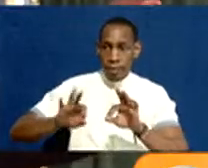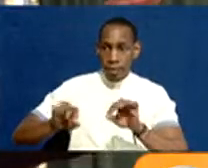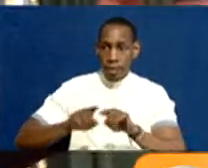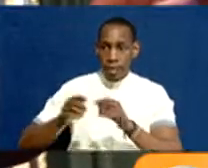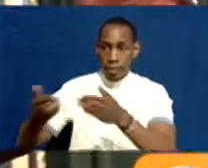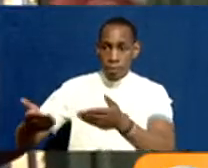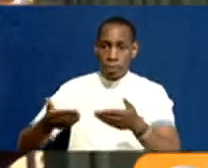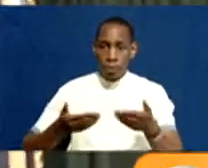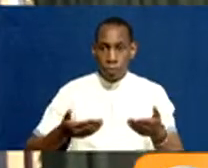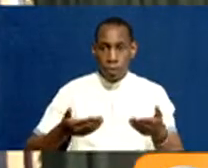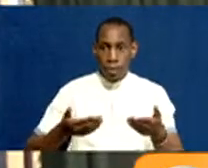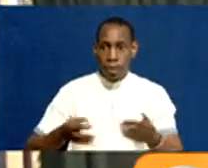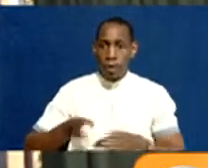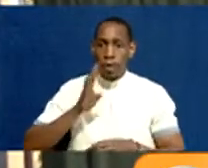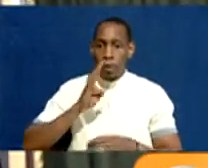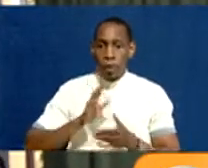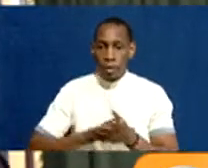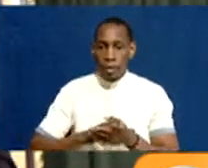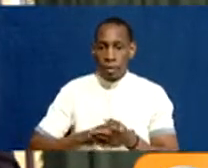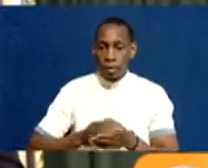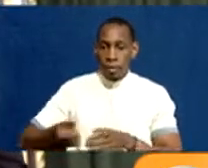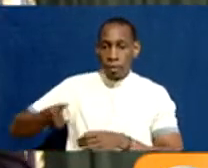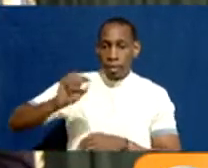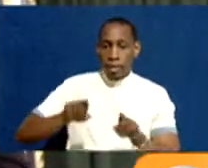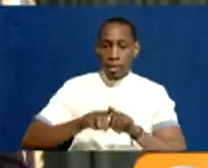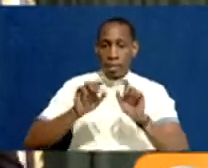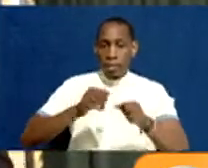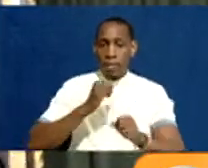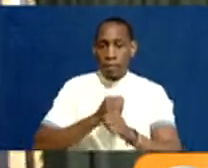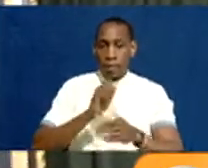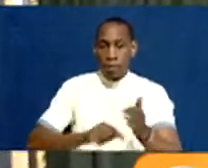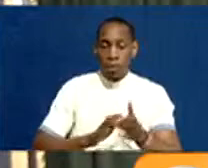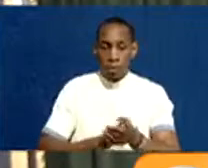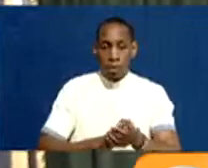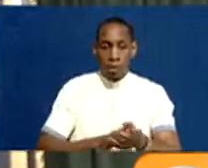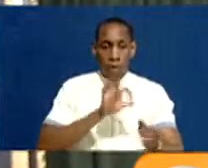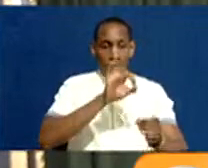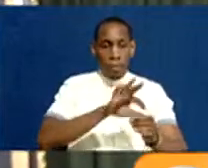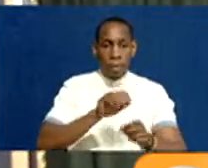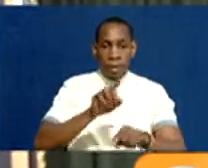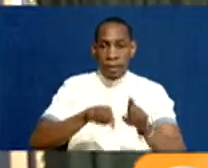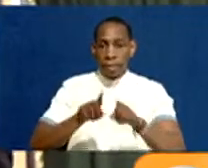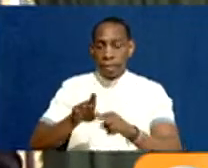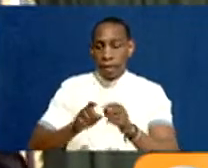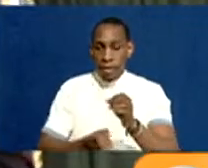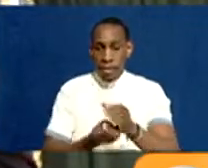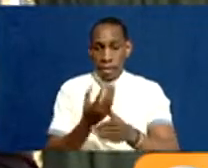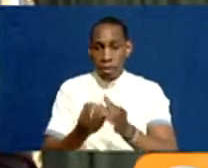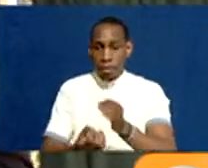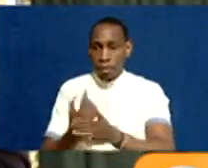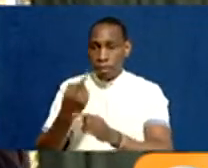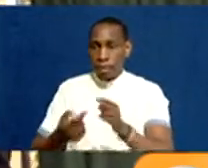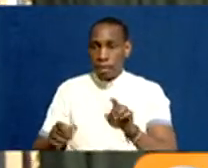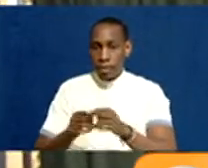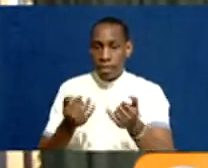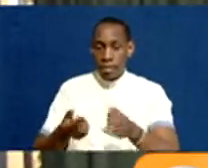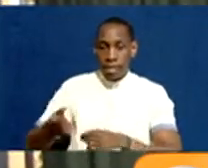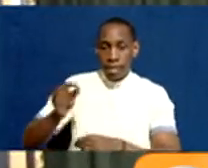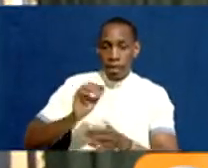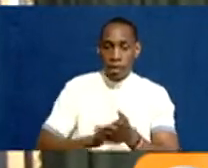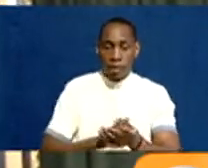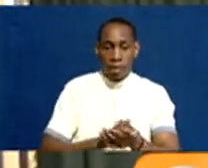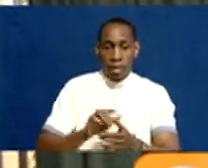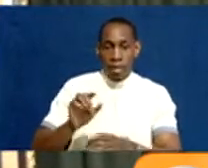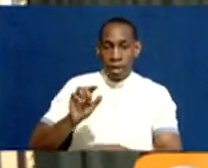vile ile maji itaongezeka muweze kufanya crops mbili kwa mwaka. Sasa tutaongeza kutoka